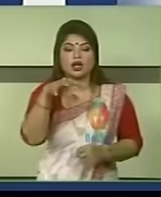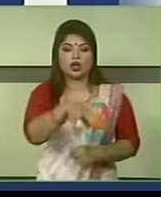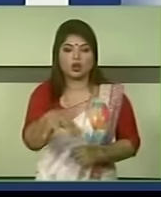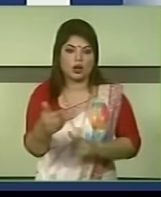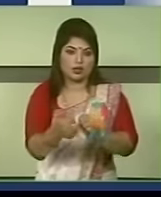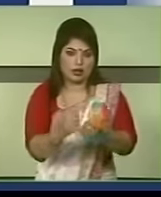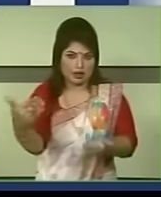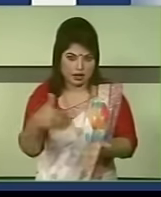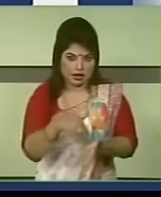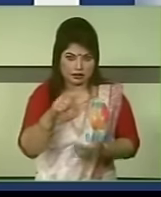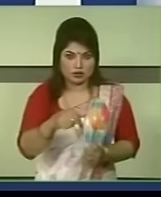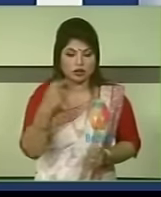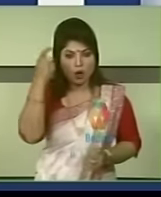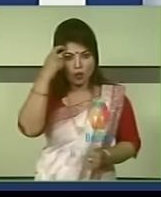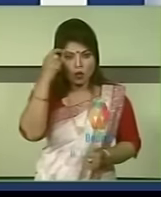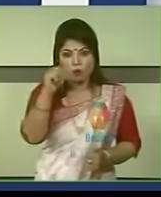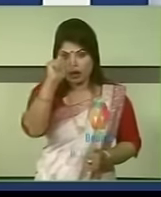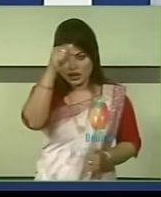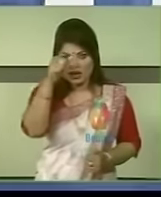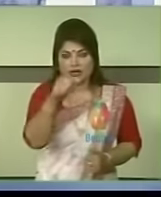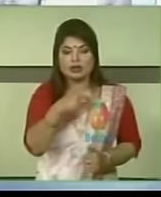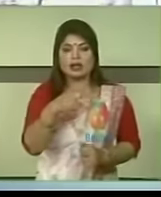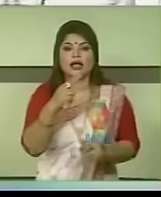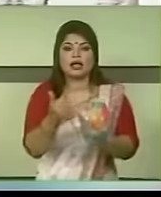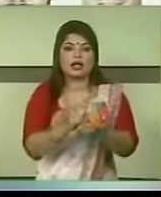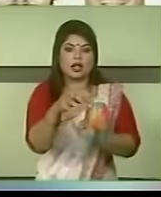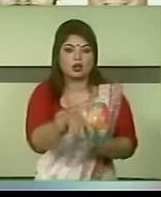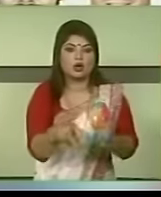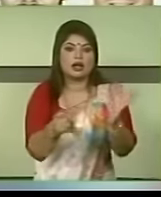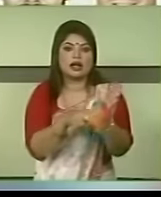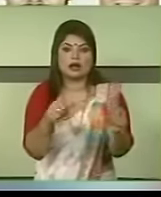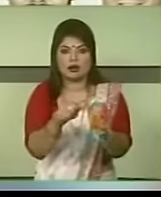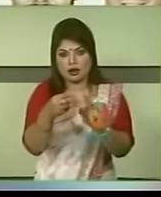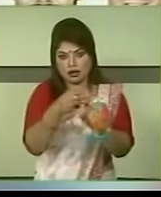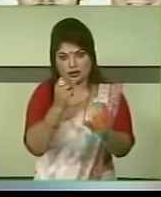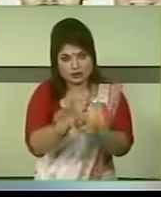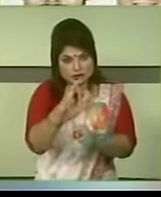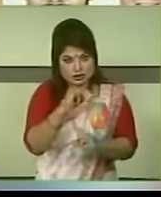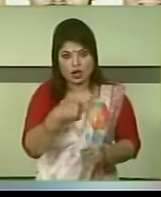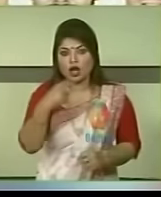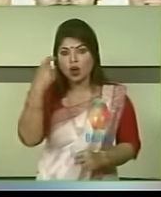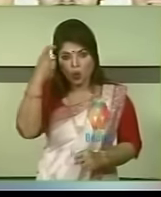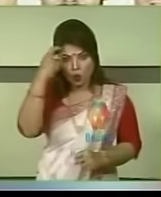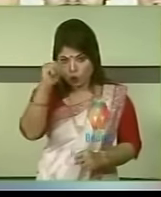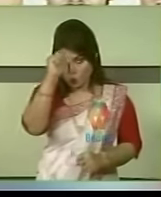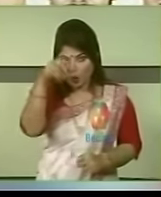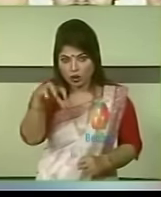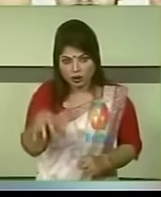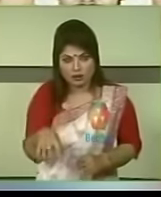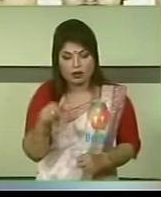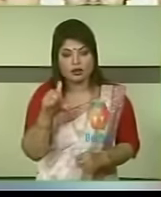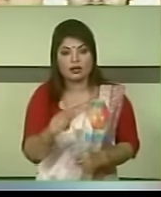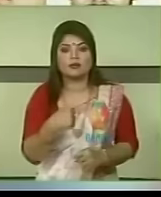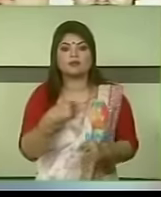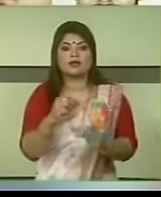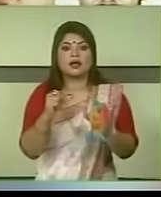নিচ্ছে। দলগুলো হচ্ছে মুম্বাই ইন্ডিয়ান্স, রাইজিং পুনে সুপার জায়ান্টস, কলকাতা নাইট রাইডার্স, দিল্লি ডেয়ার ডেভিলস, কিংস